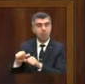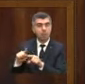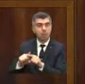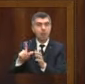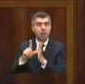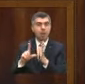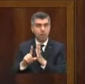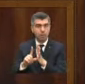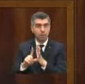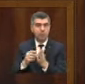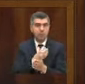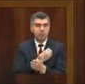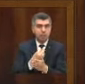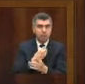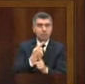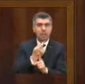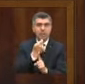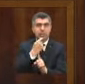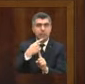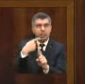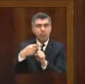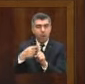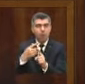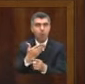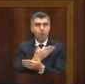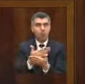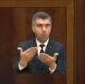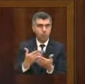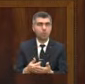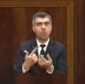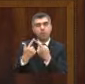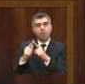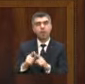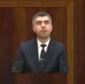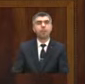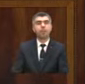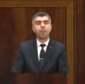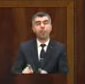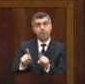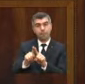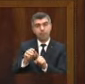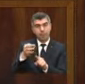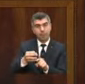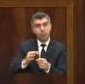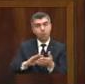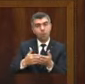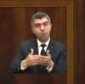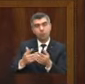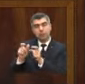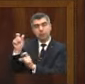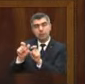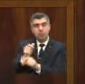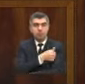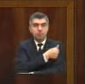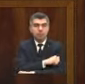قبل ضمن التأطير القانوني لإحداث وظيفة عمومية صحية قصد ملائمة تدبير الرأسمال البشري